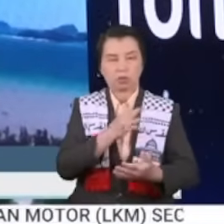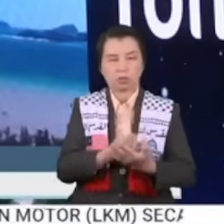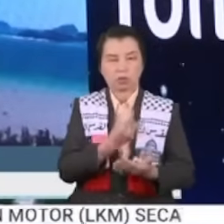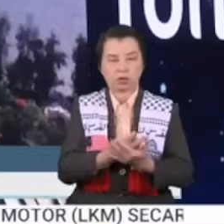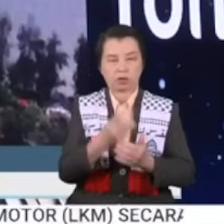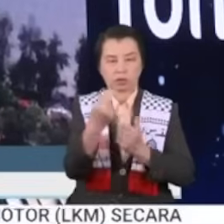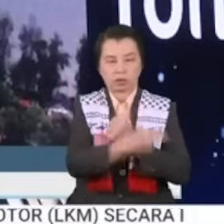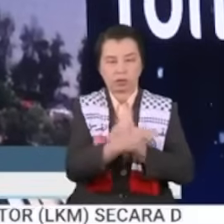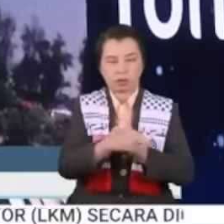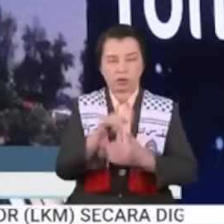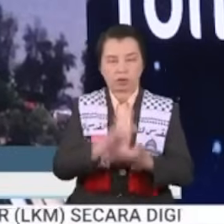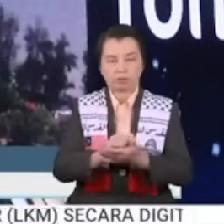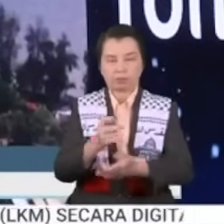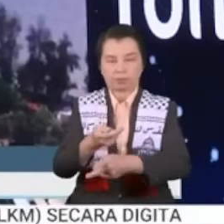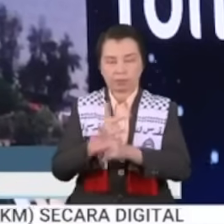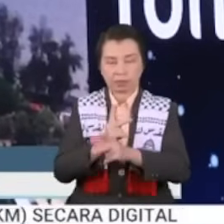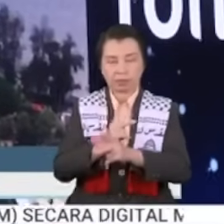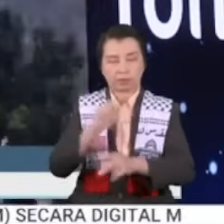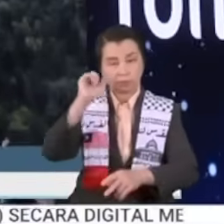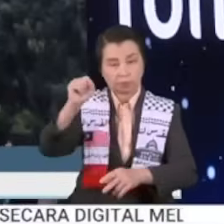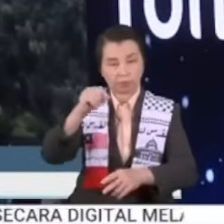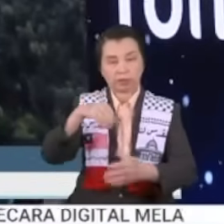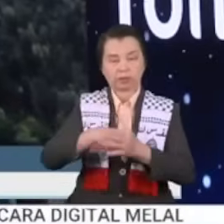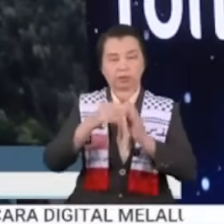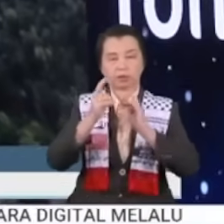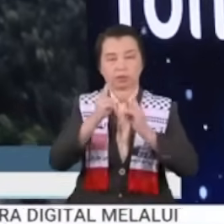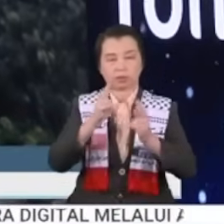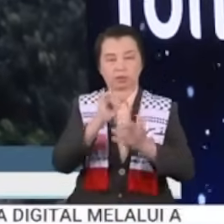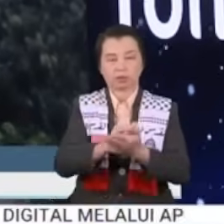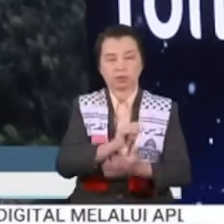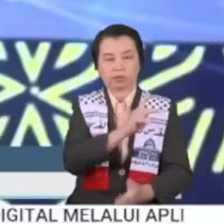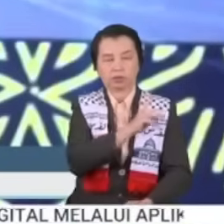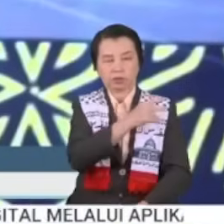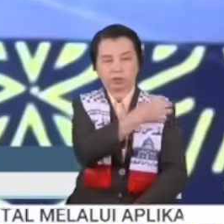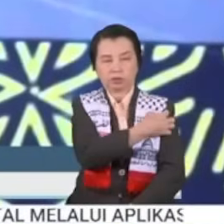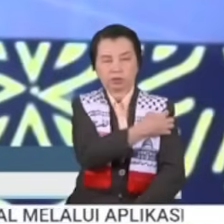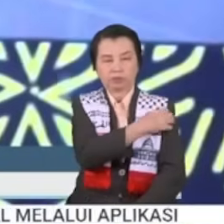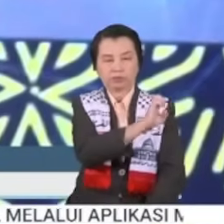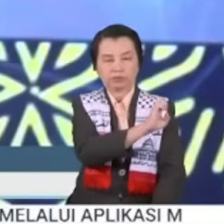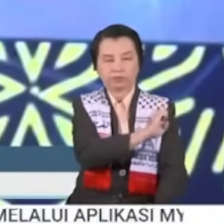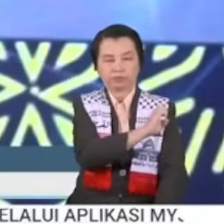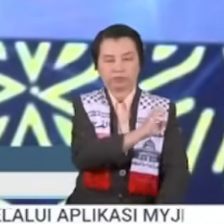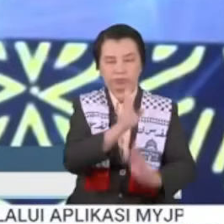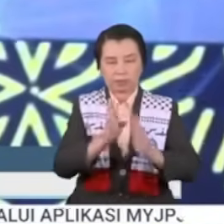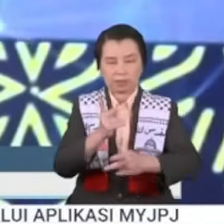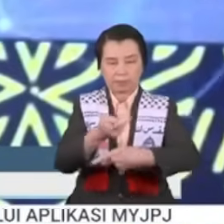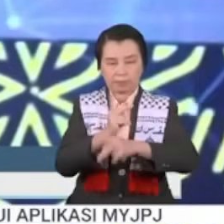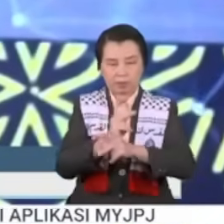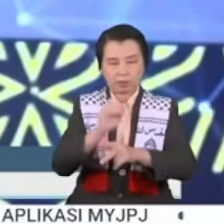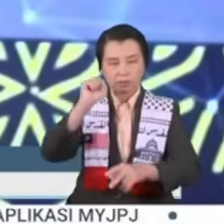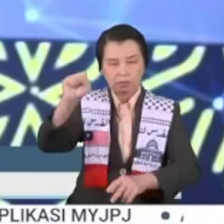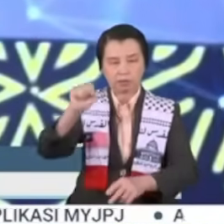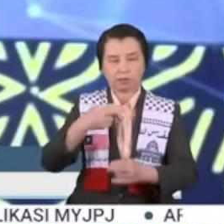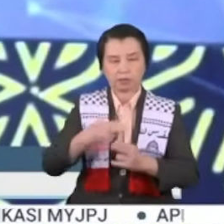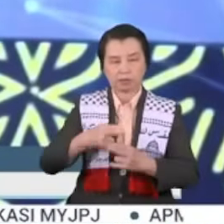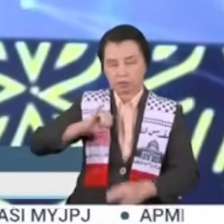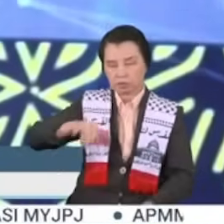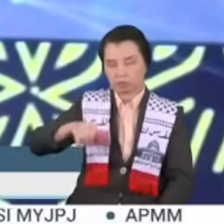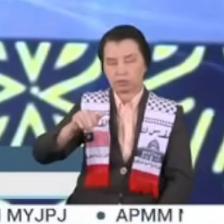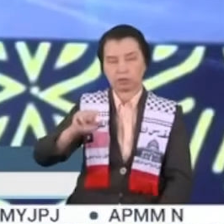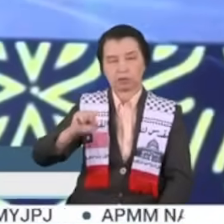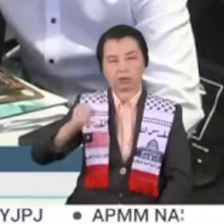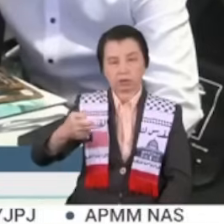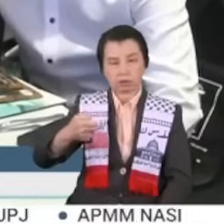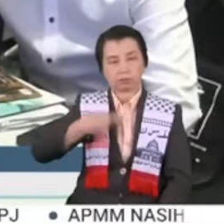perbadanan pinjaman Sabah terdahulu dalam ucapannya ketua pegawai eksekutif perbadanan pinjaman Sabah ge thatim